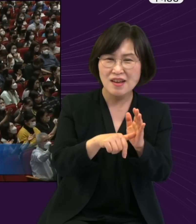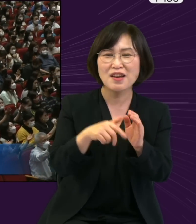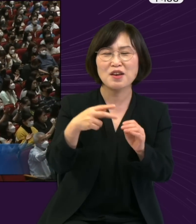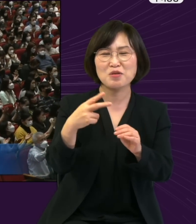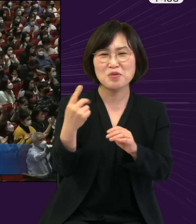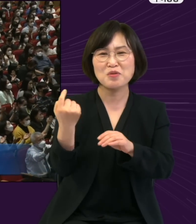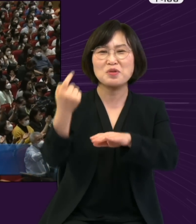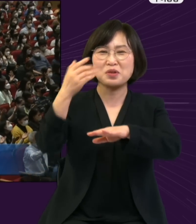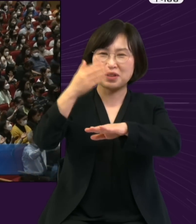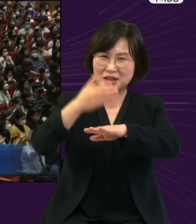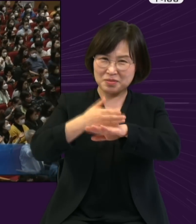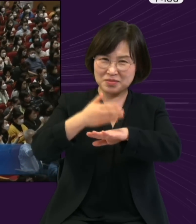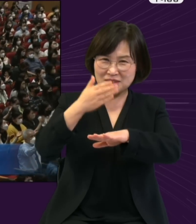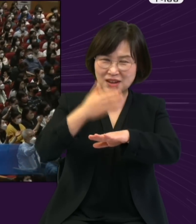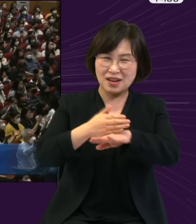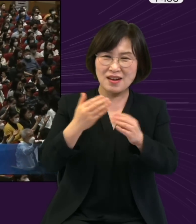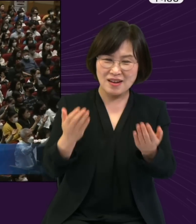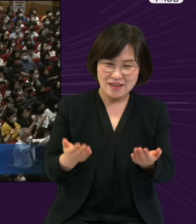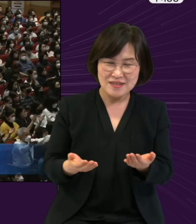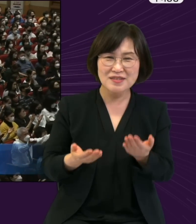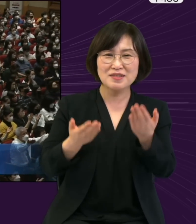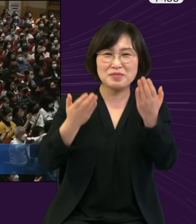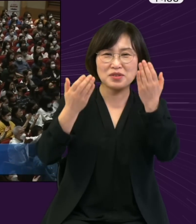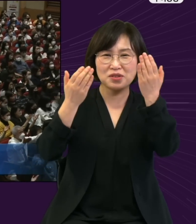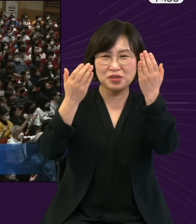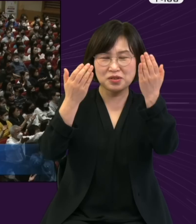때라도 감사하며